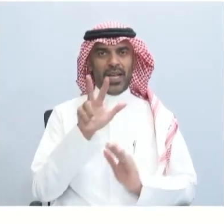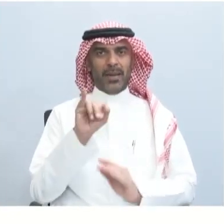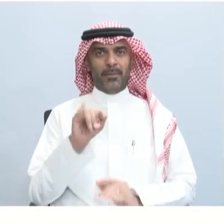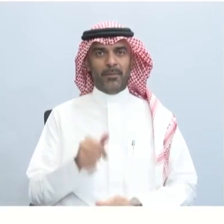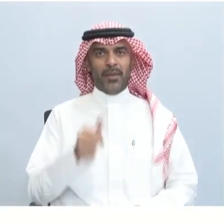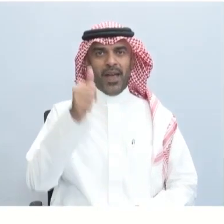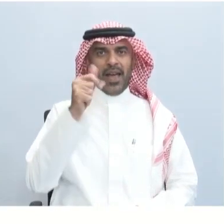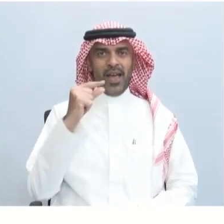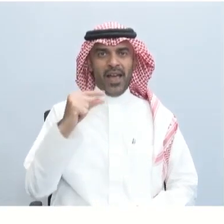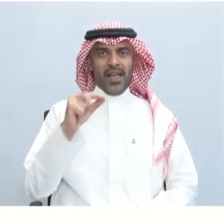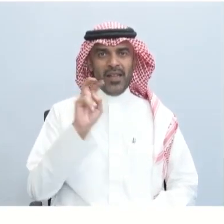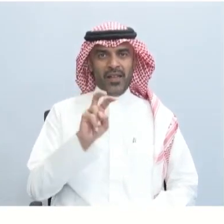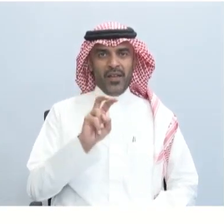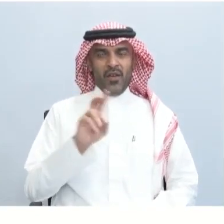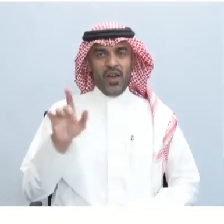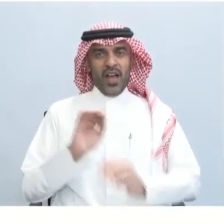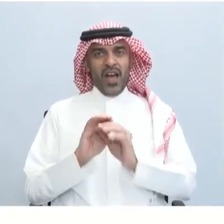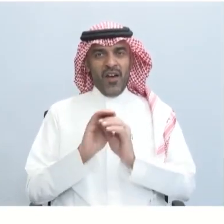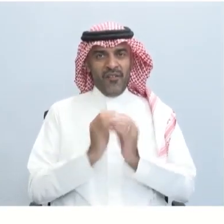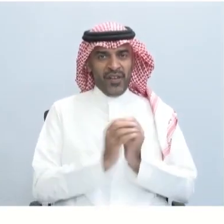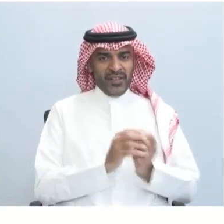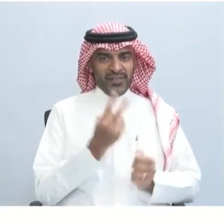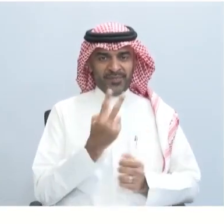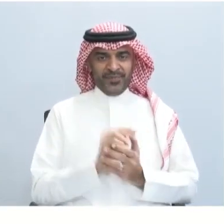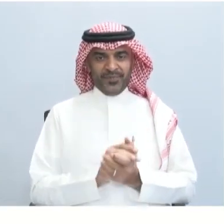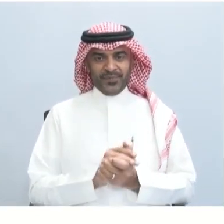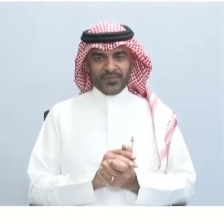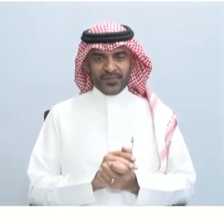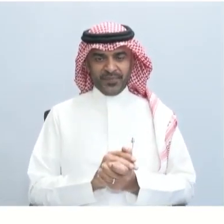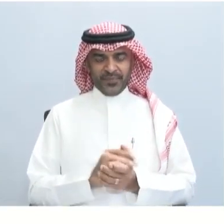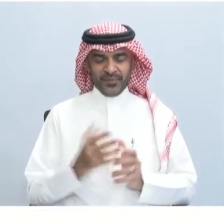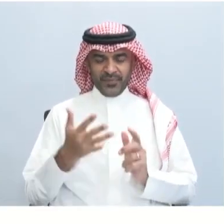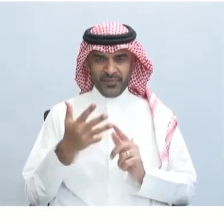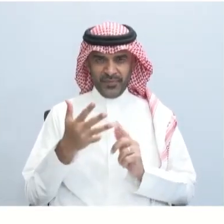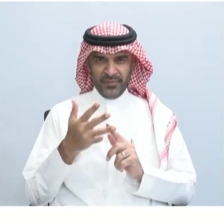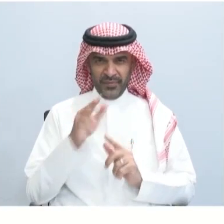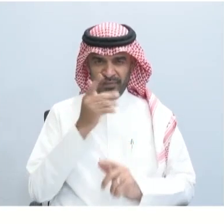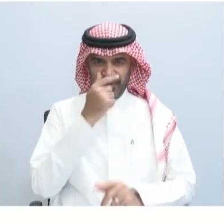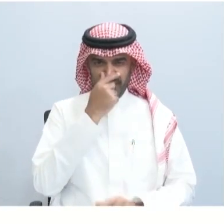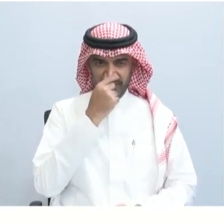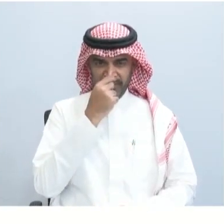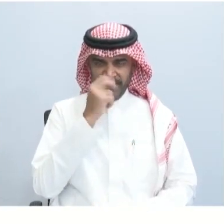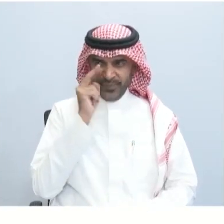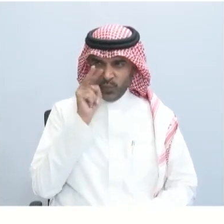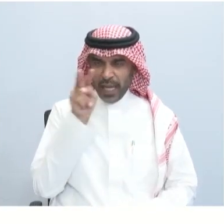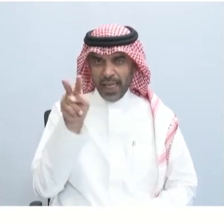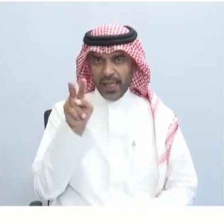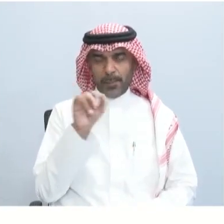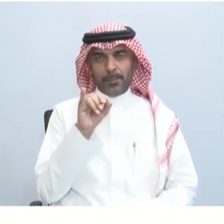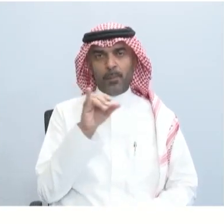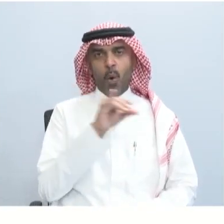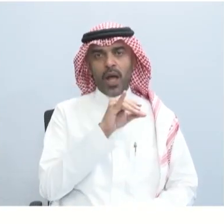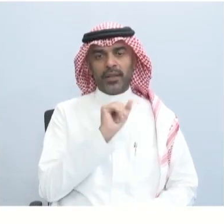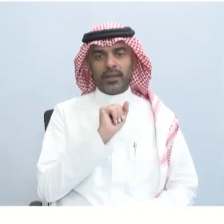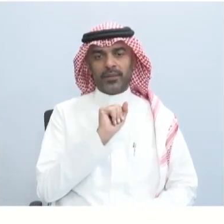وهناك فصله الفصل التاسع ملاحظه المواد هناك درسان الدرس